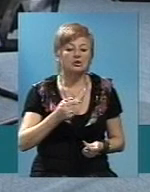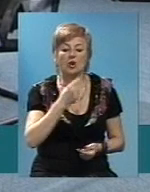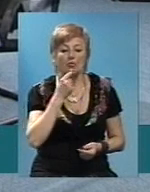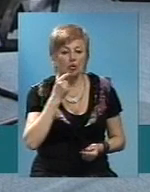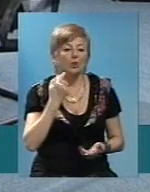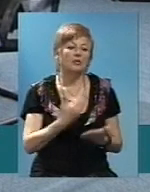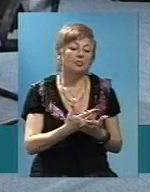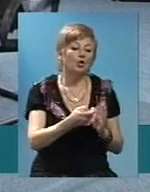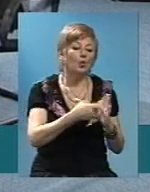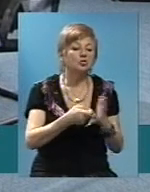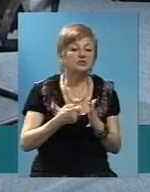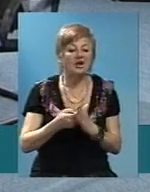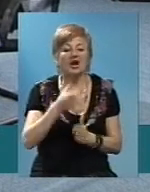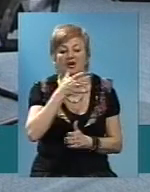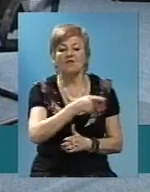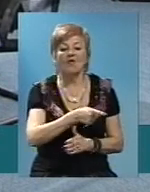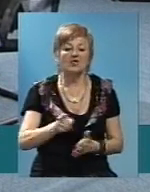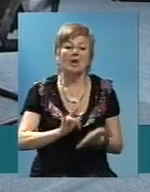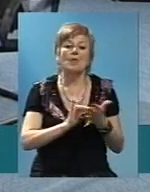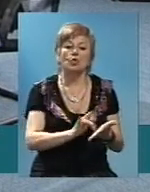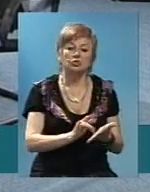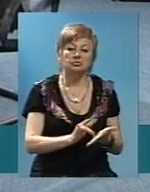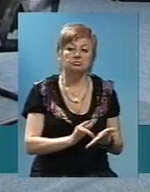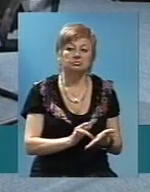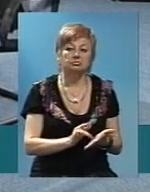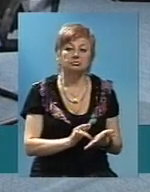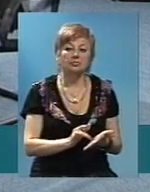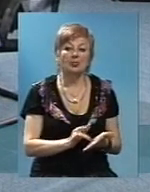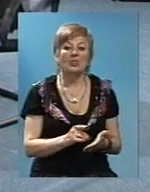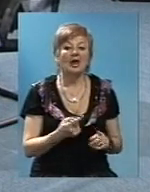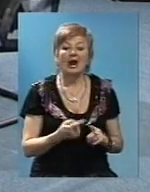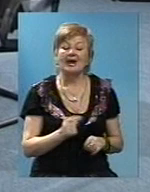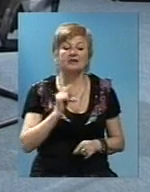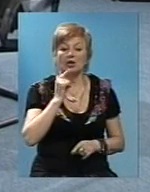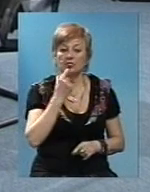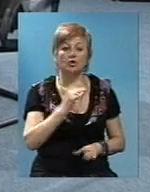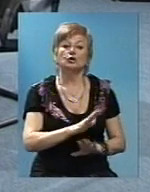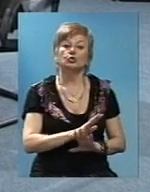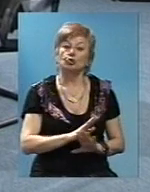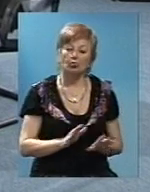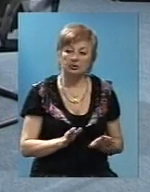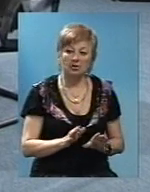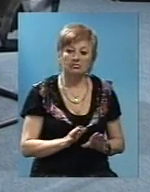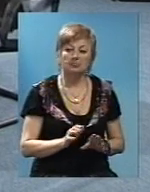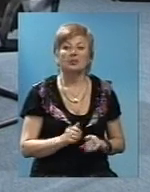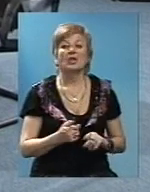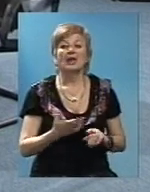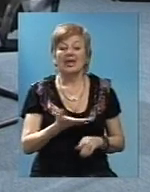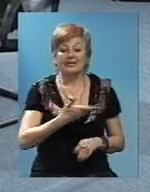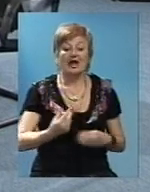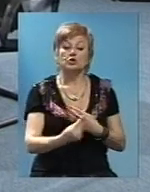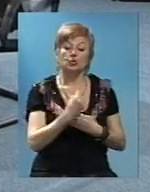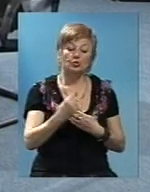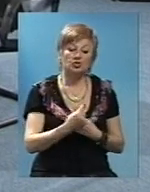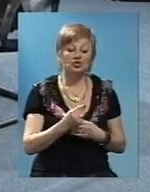дізналися, навчились під час цієї подорожі? Тобто це зовсім не схоже на стандартну освіту. Тобто нас вчили, як